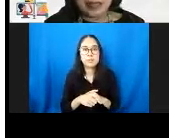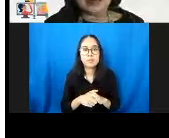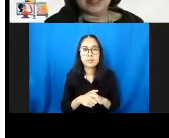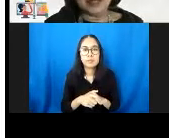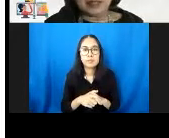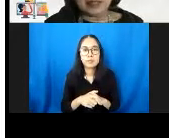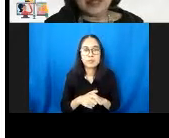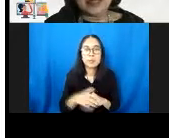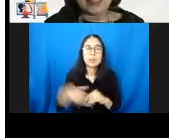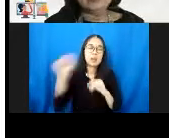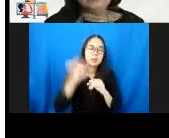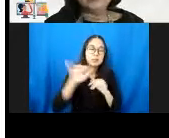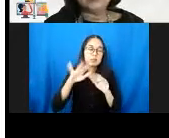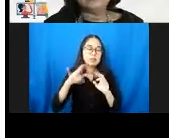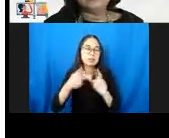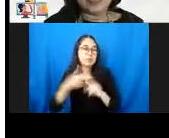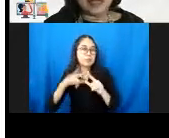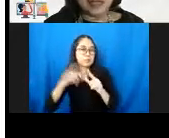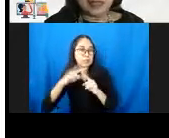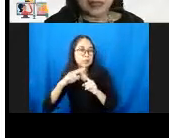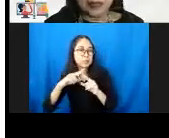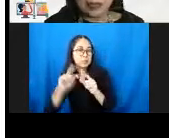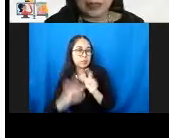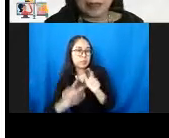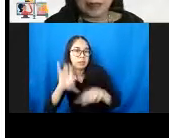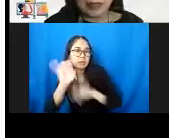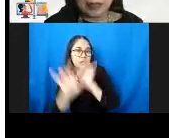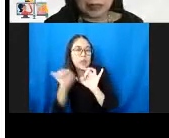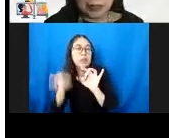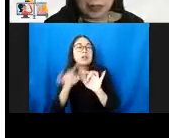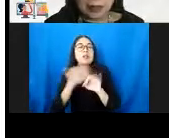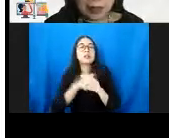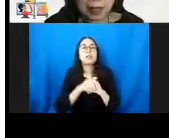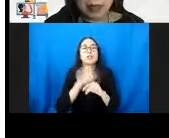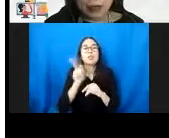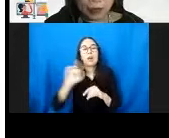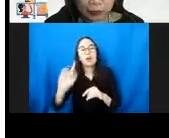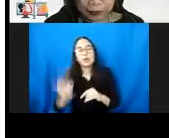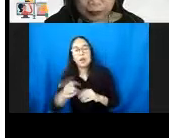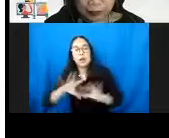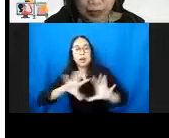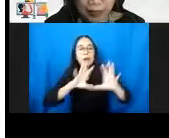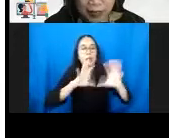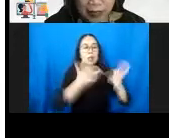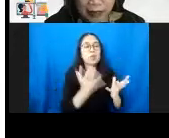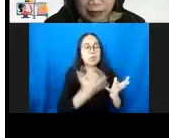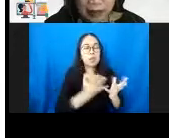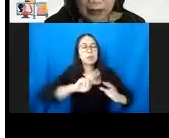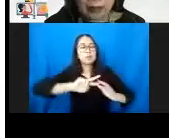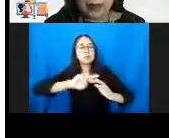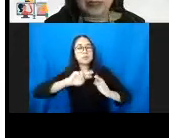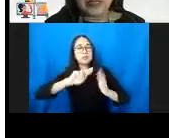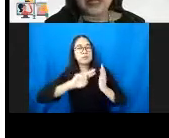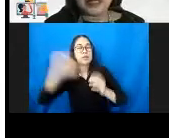Fatayat, dan sebagainya, yang mempunyai keanggotaan dari nasional sampai ke akar rumput. Nah,